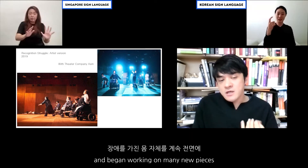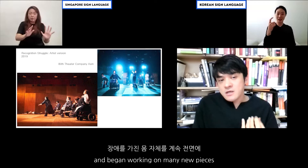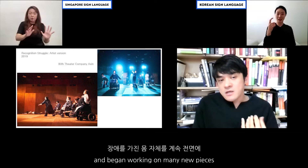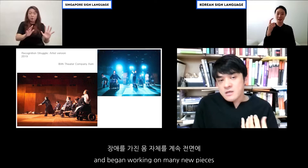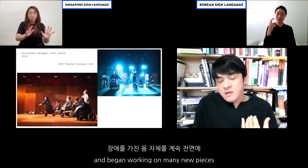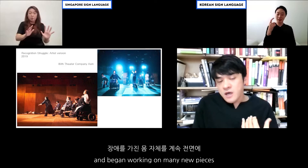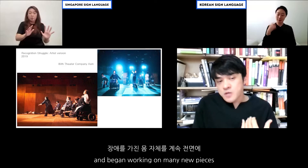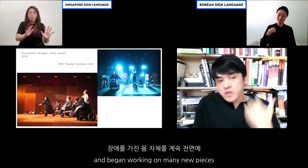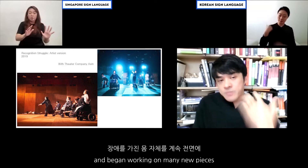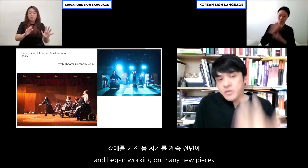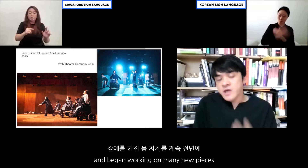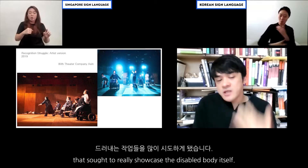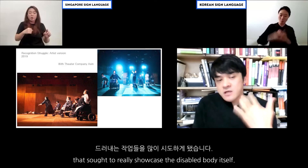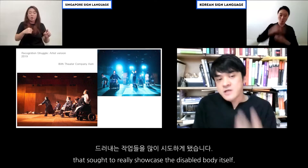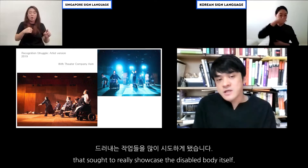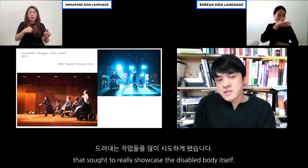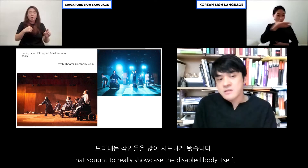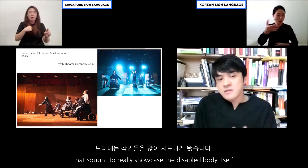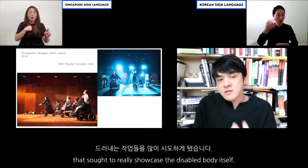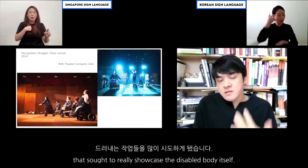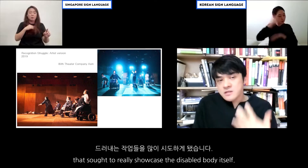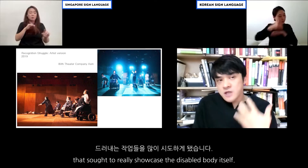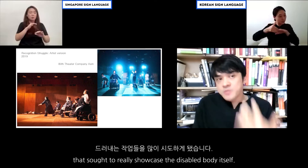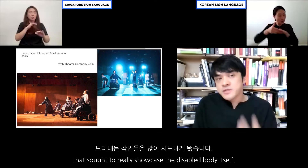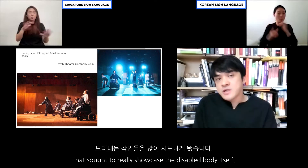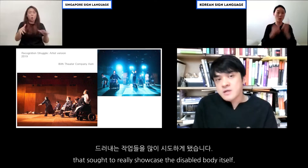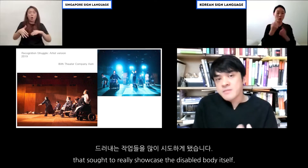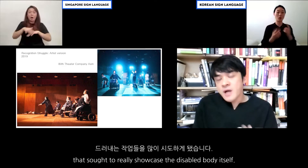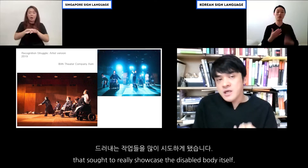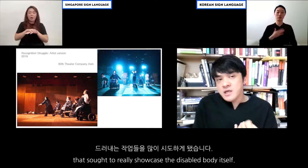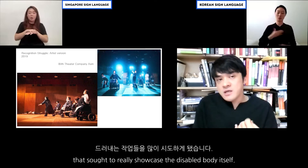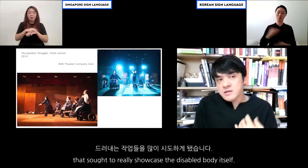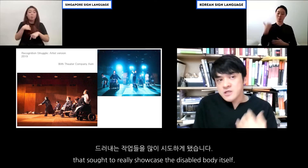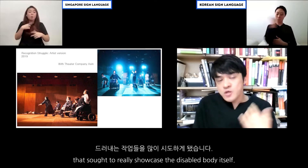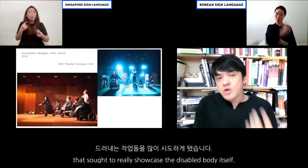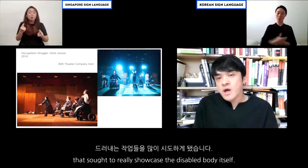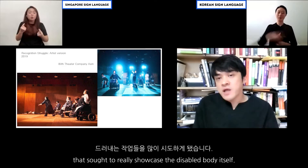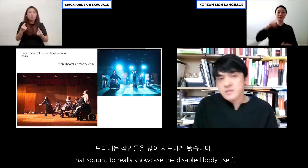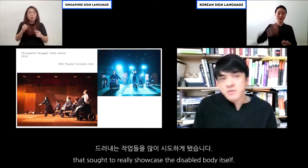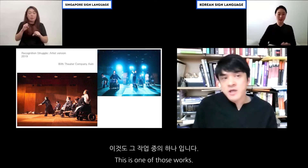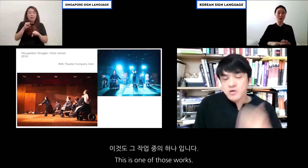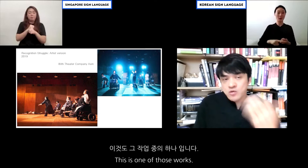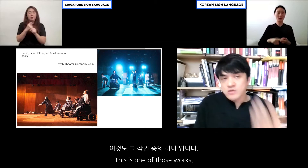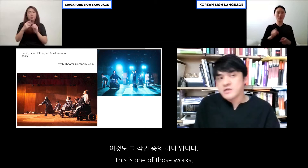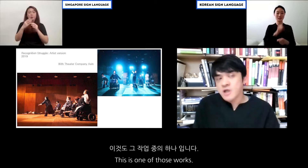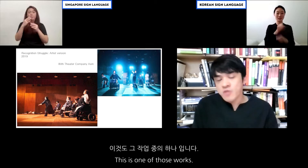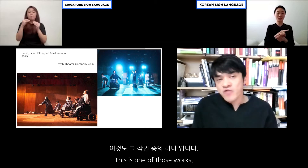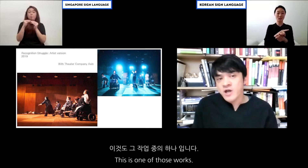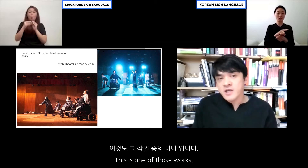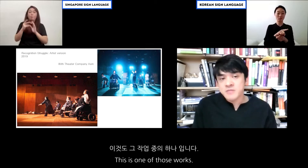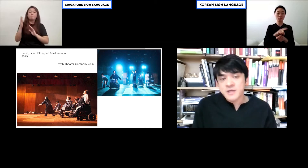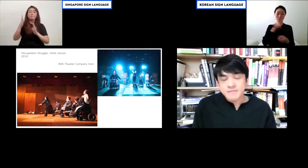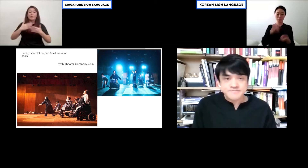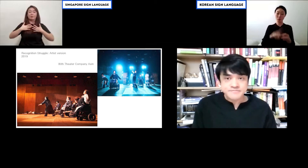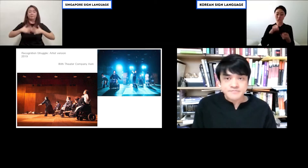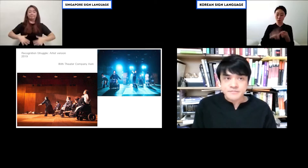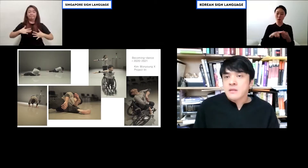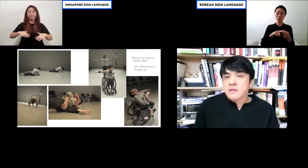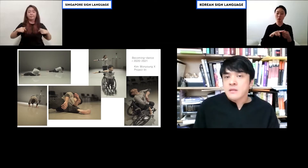자체를 계속 전면에 드러내는 작업들을 많이 시도하게 됐습니다. 이것도 그 작업 중에